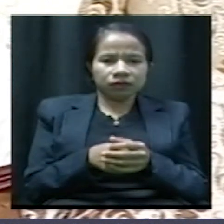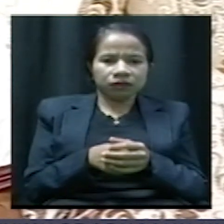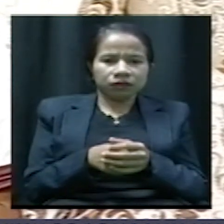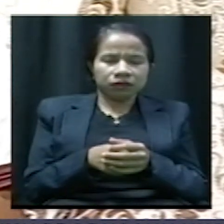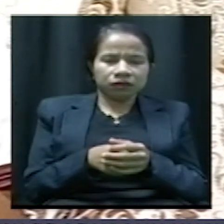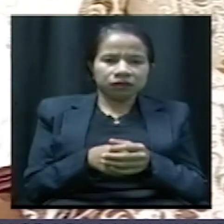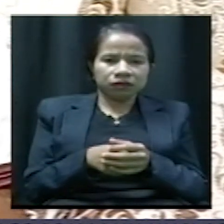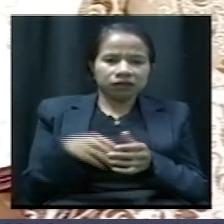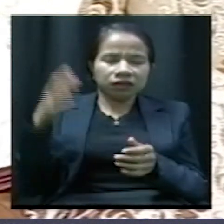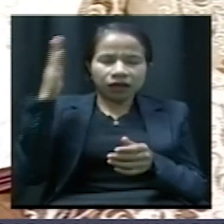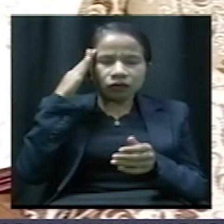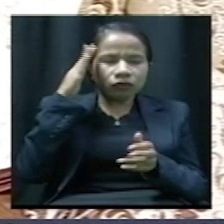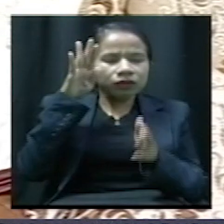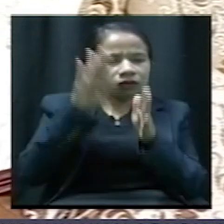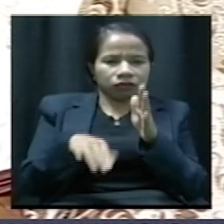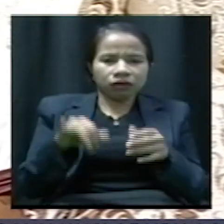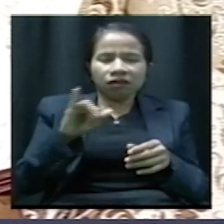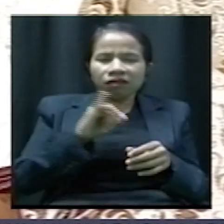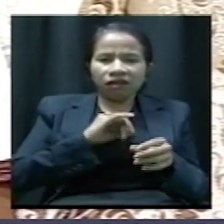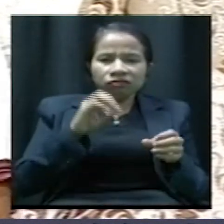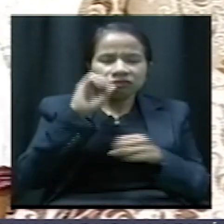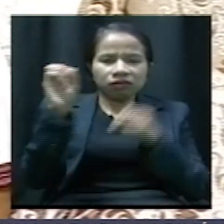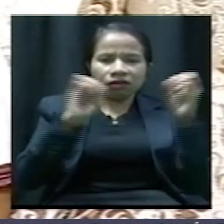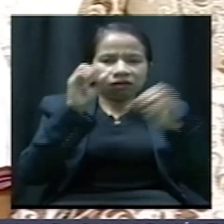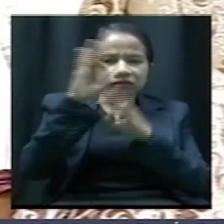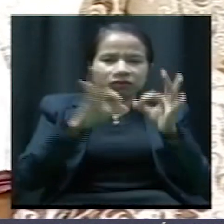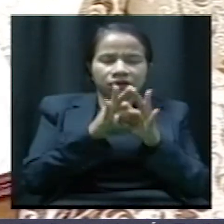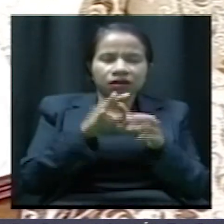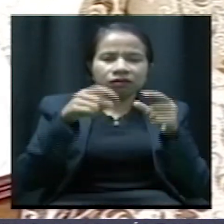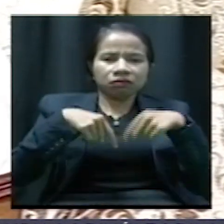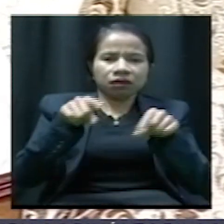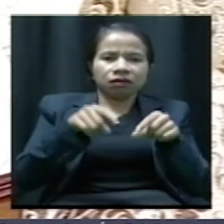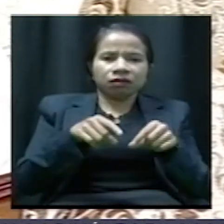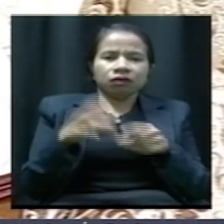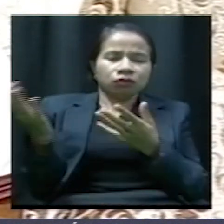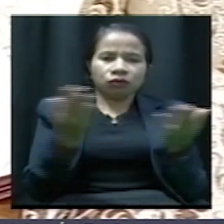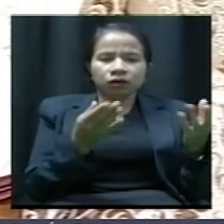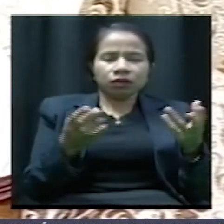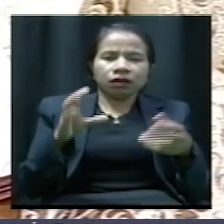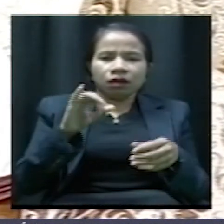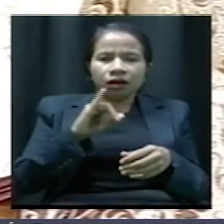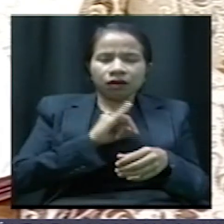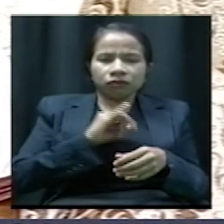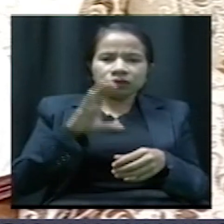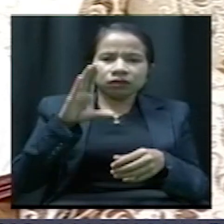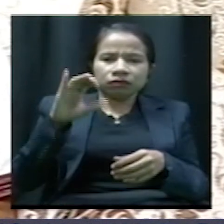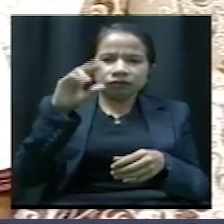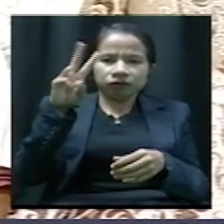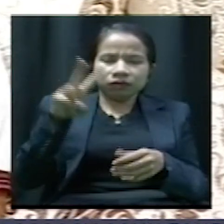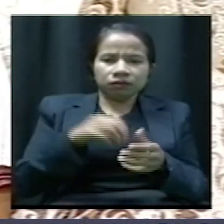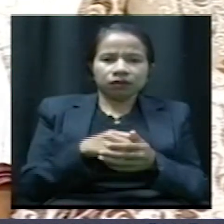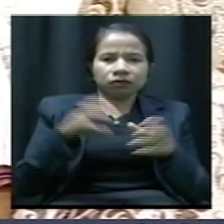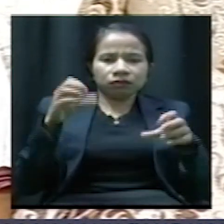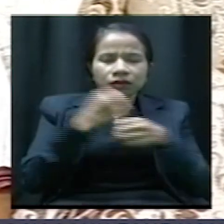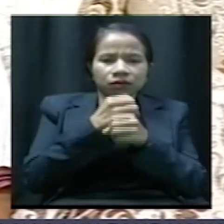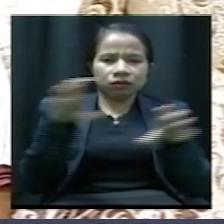sirane mentalidade ni tunkeras haula haula fiar ana tu ba aplika hane san saida ma ko hing pesquisador hate tenden barak liu ma dian la fiar ana tu ba